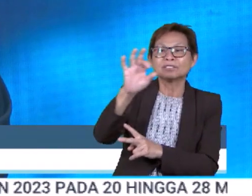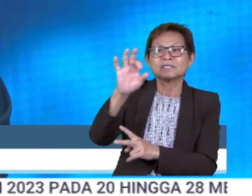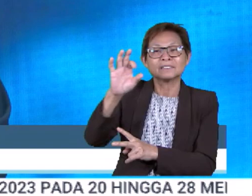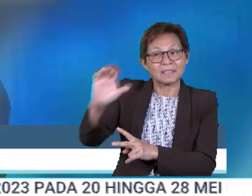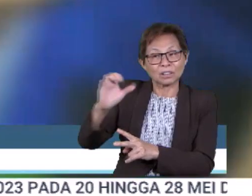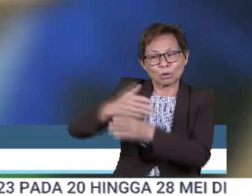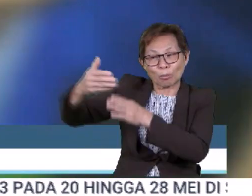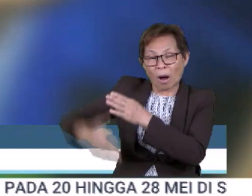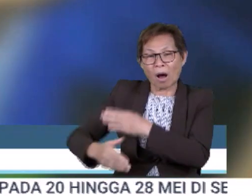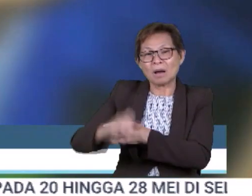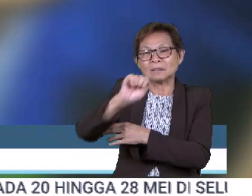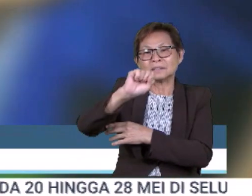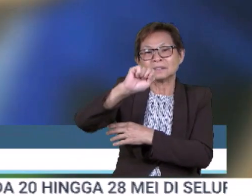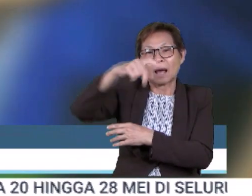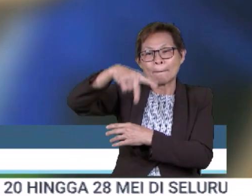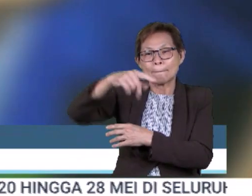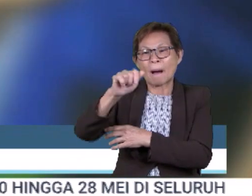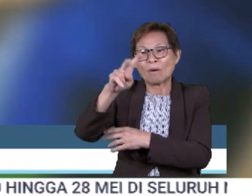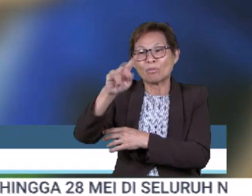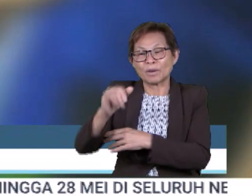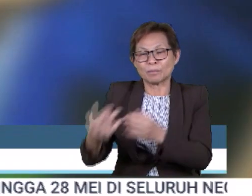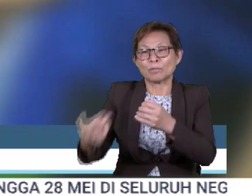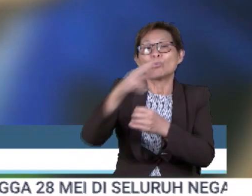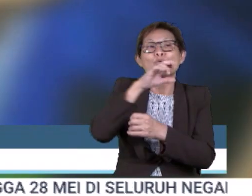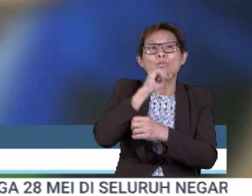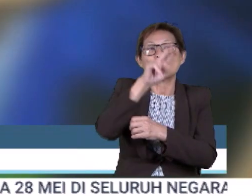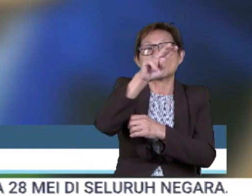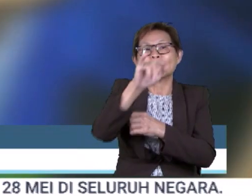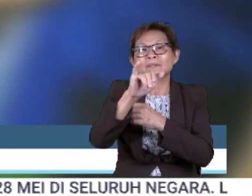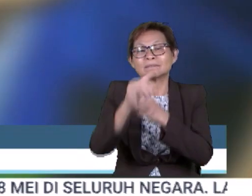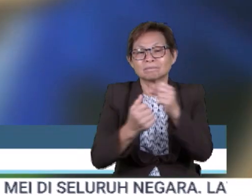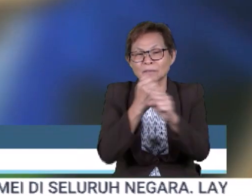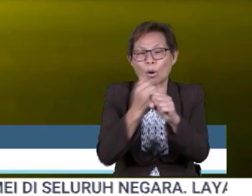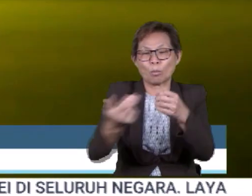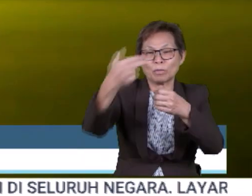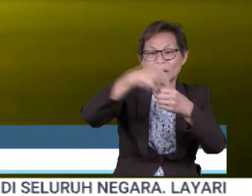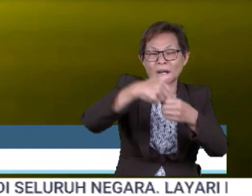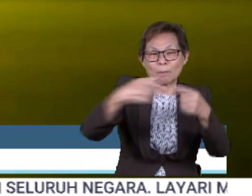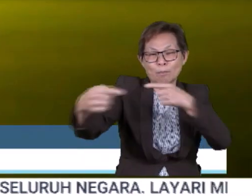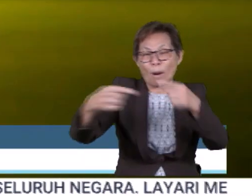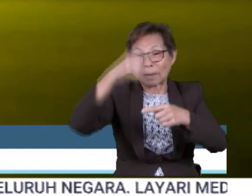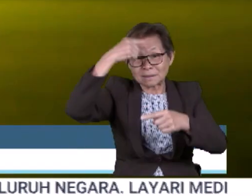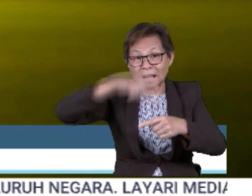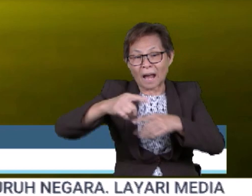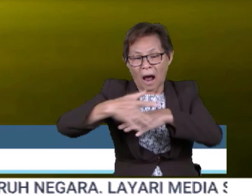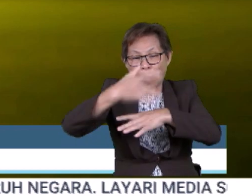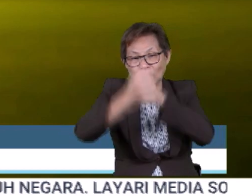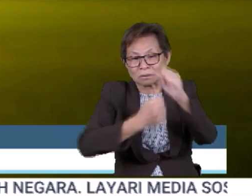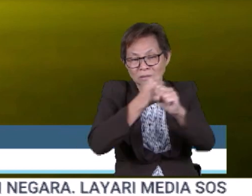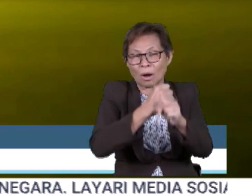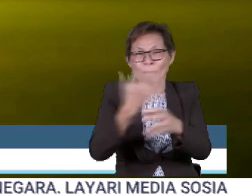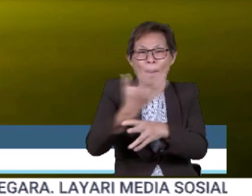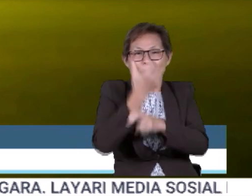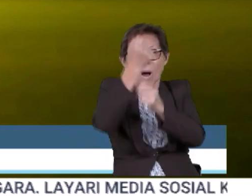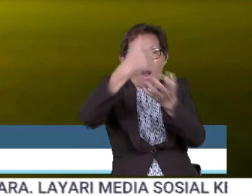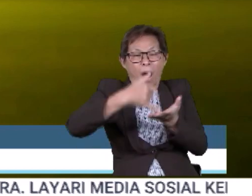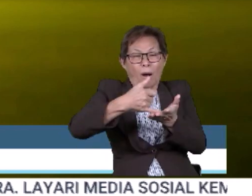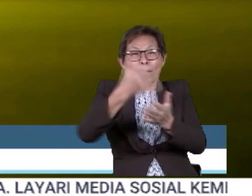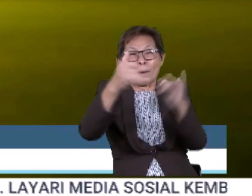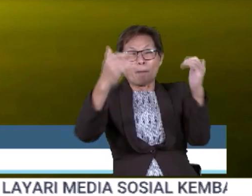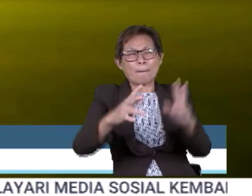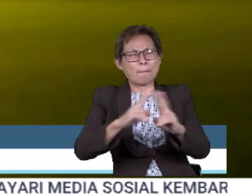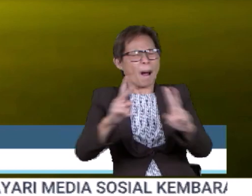syafawi 26 tahun menyertai Liga 1 Thailand itu sejak awal tahun ini pemenang anugerah pemain paling bernilai